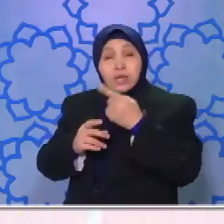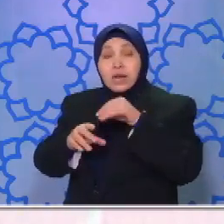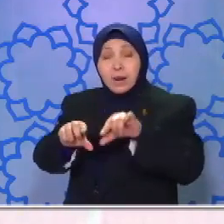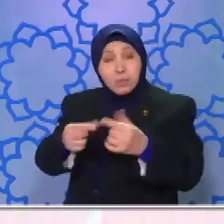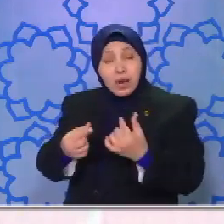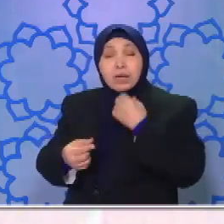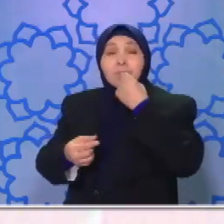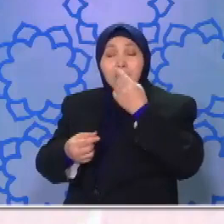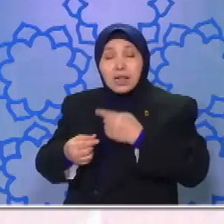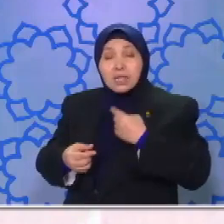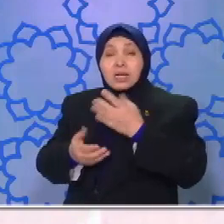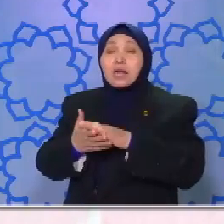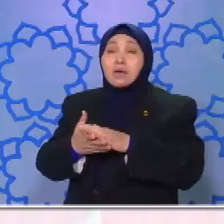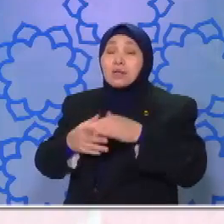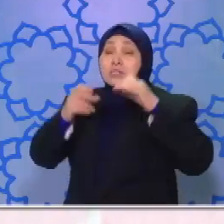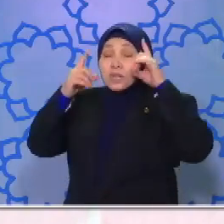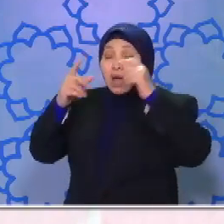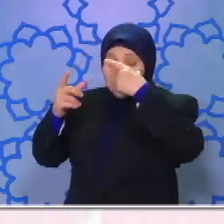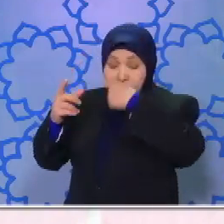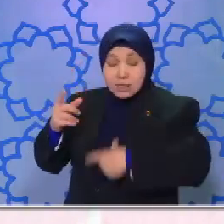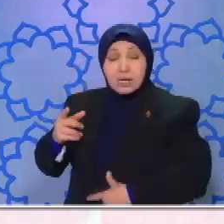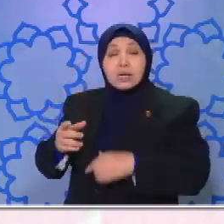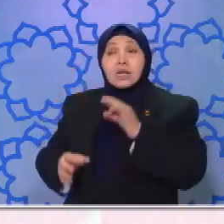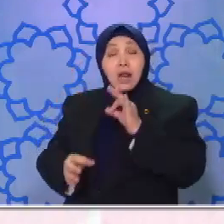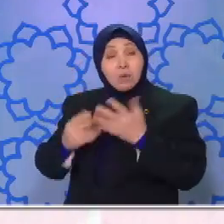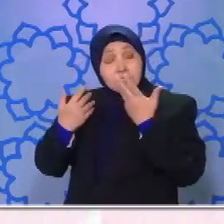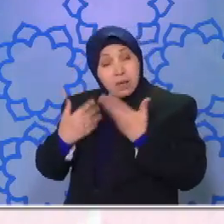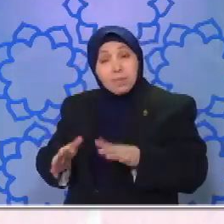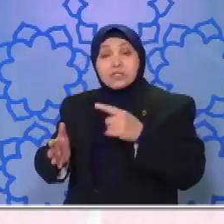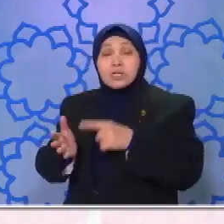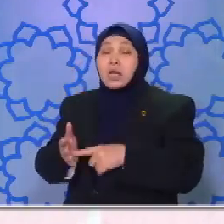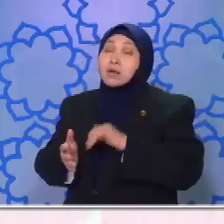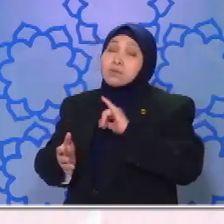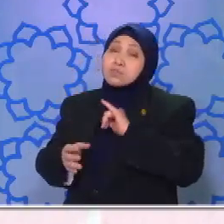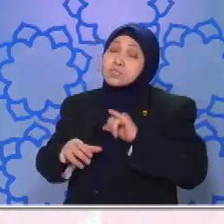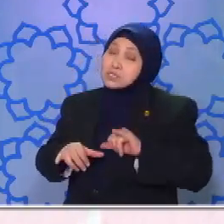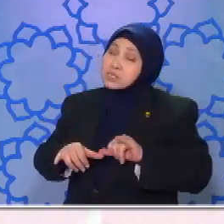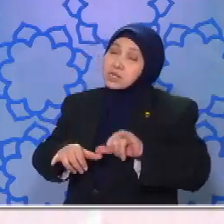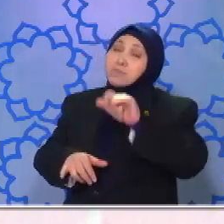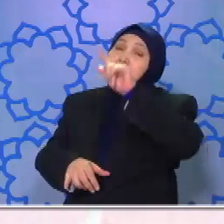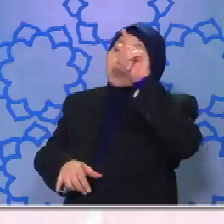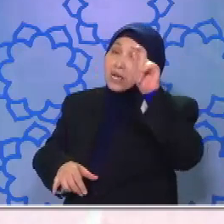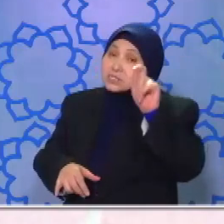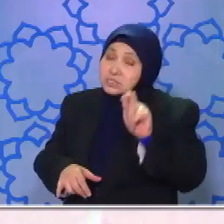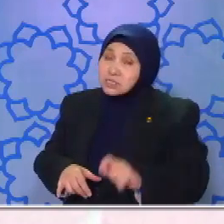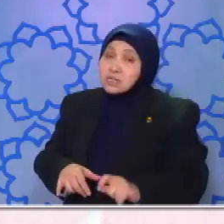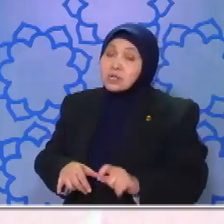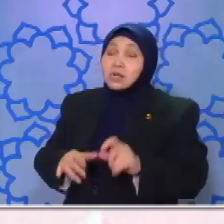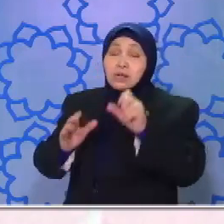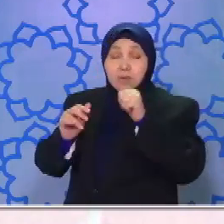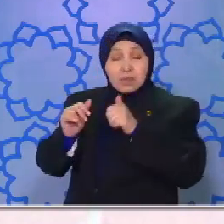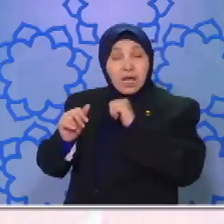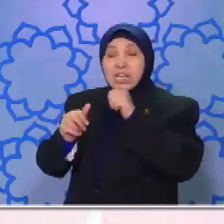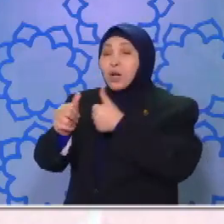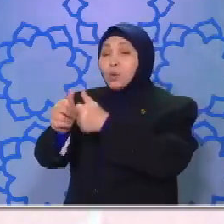diperkatakan Nabi Musa, sedar diri bahawa kalau selepas ini aku ni masih lagi bertanya kepadamu syarat yang engkau kenakan,